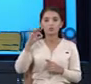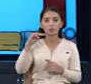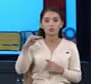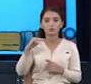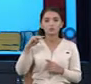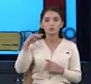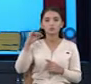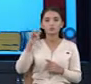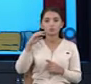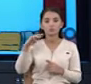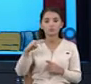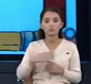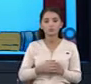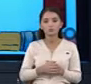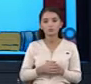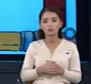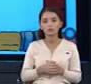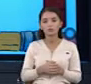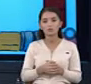тот, тут.